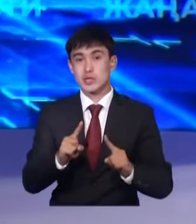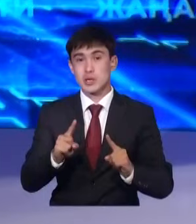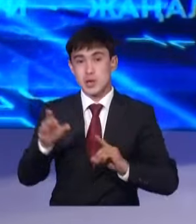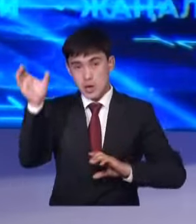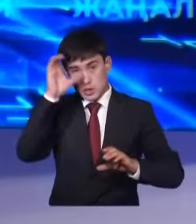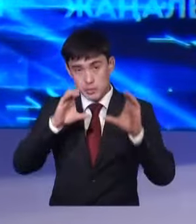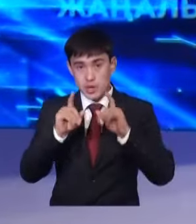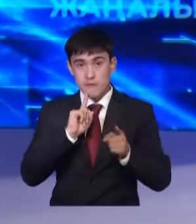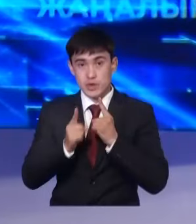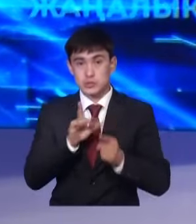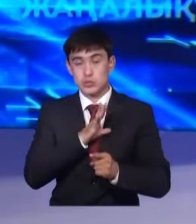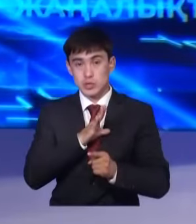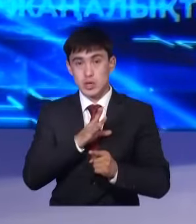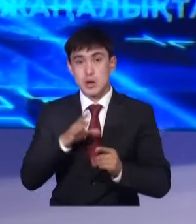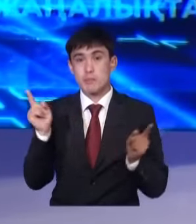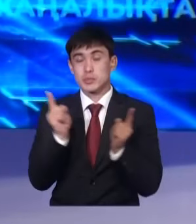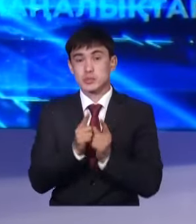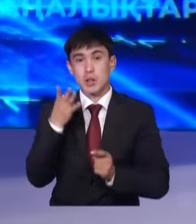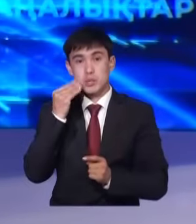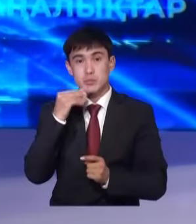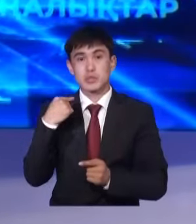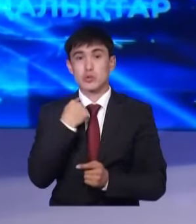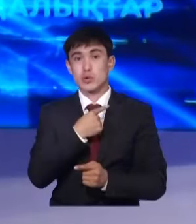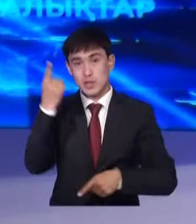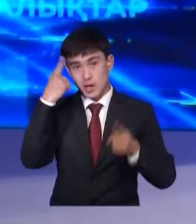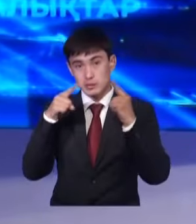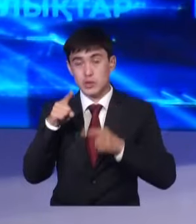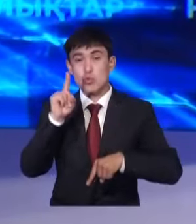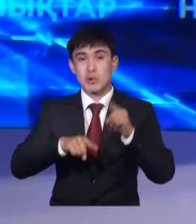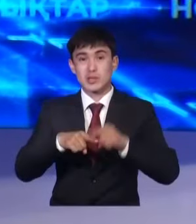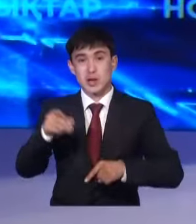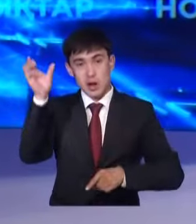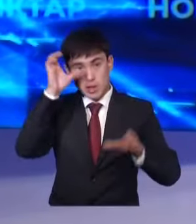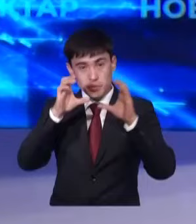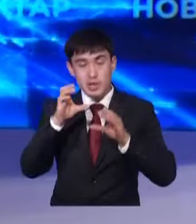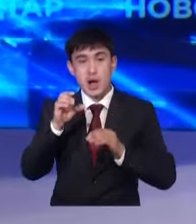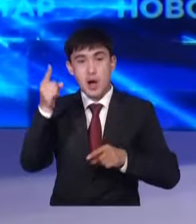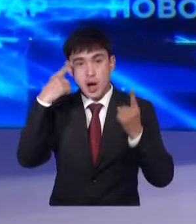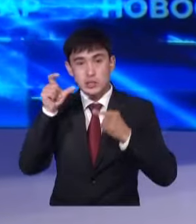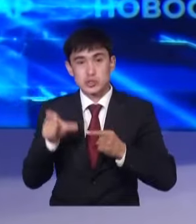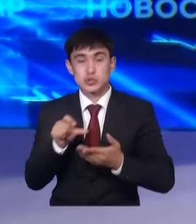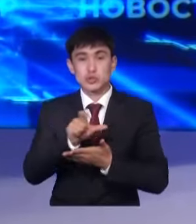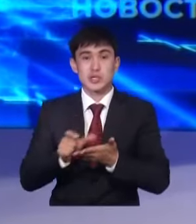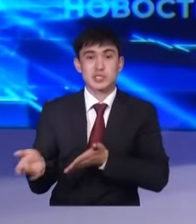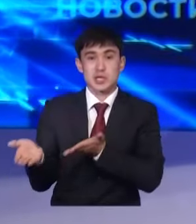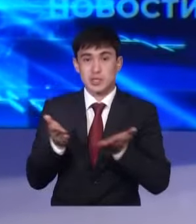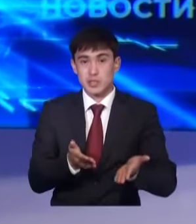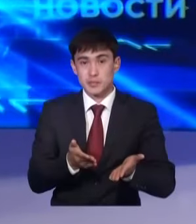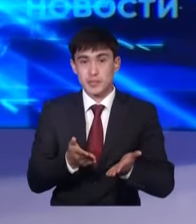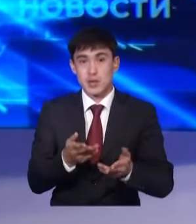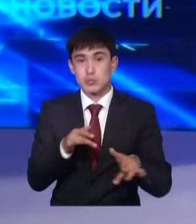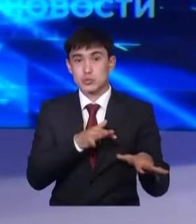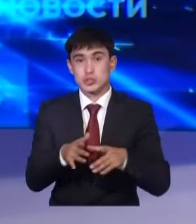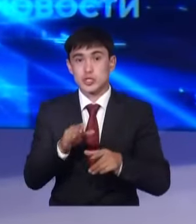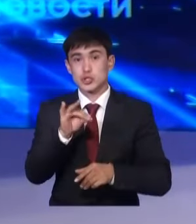конференция өтті. Басқосуға Алматы мен Талдықорғаннан ақын ұрпақтары, ғалымдар, ақын жазушылар шақырылды. Игі іске ұйытқы Жетісу облыстық